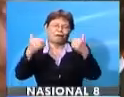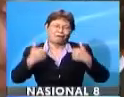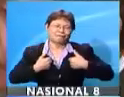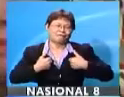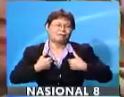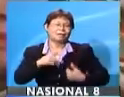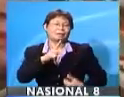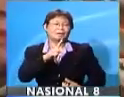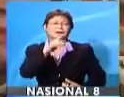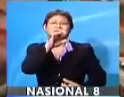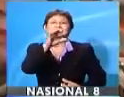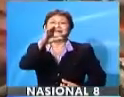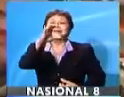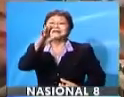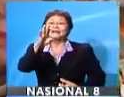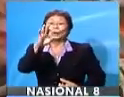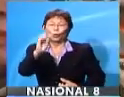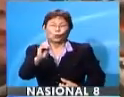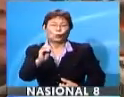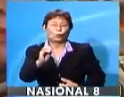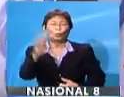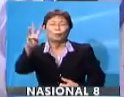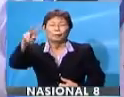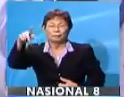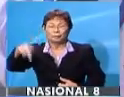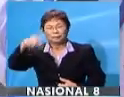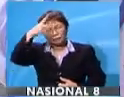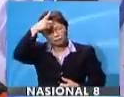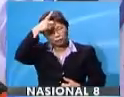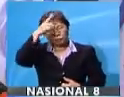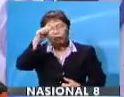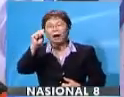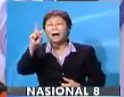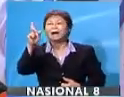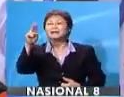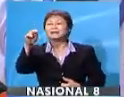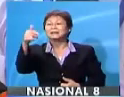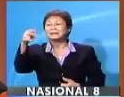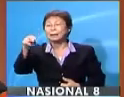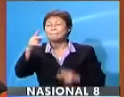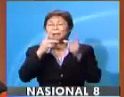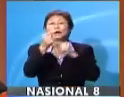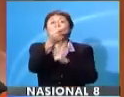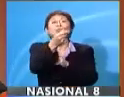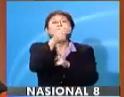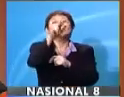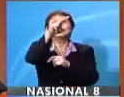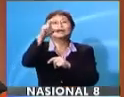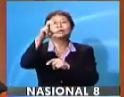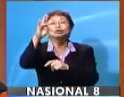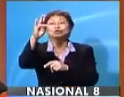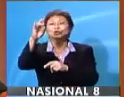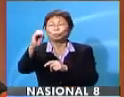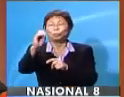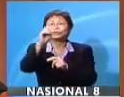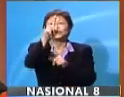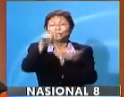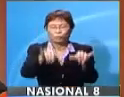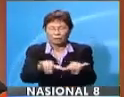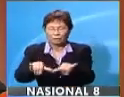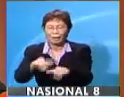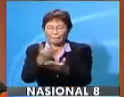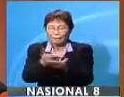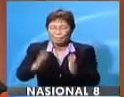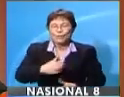Menurut Ketua Setiausaha Kementerian Wilayah Persekutuan, Datuk Seri Adnan Mat Iksan, harga RM370 sekaki yang pembeli